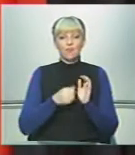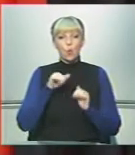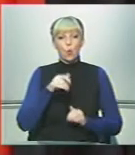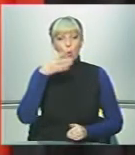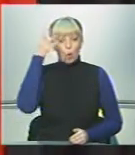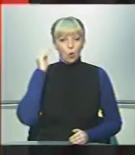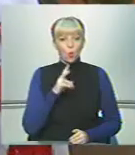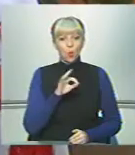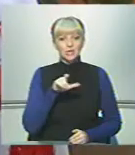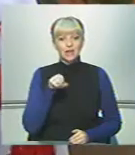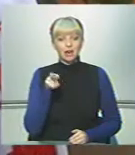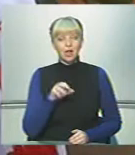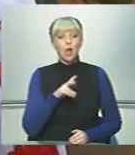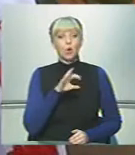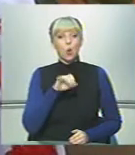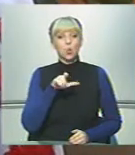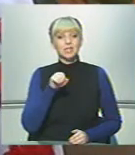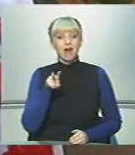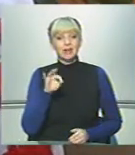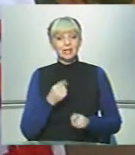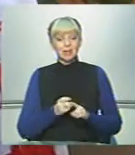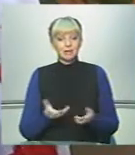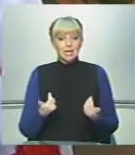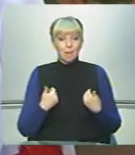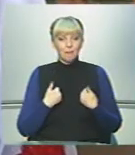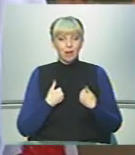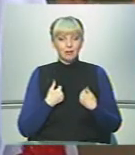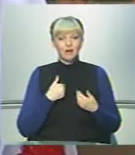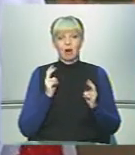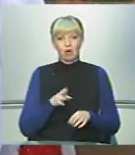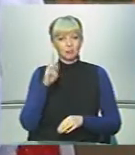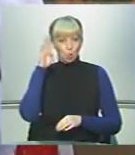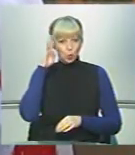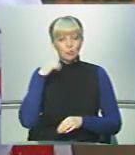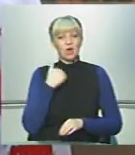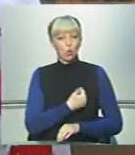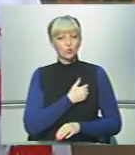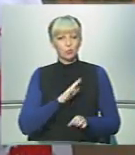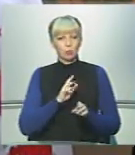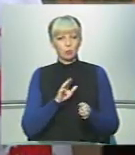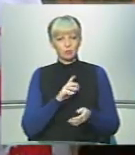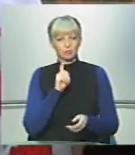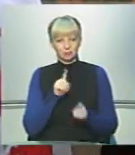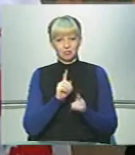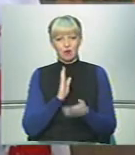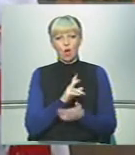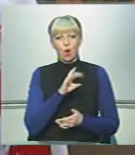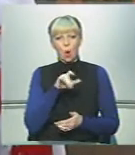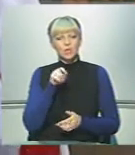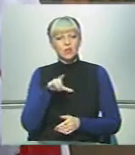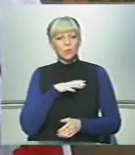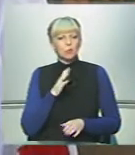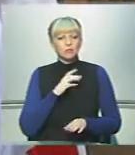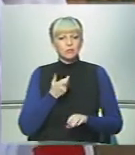козаки. Козаки – це для мене, я як хлопець, я хочу бути як козак, тому що козаки, вони були